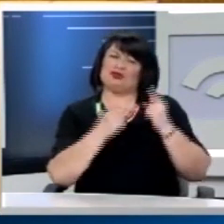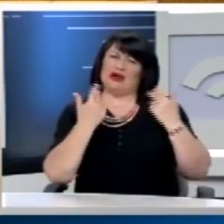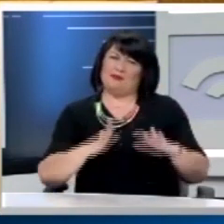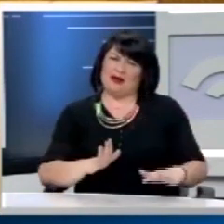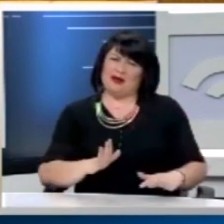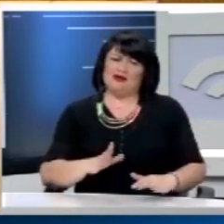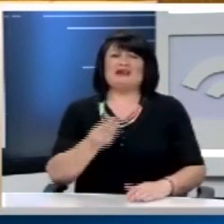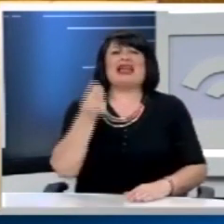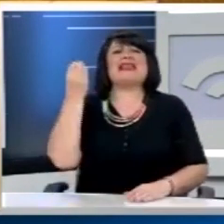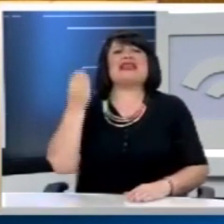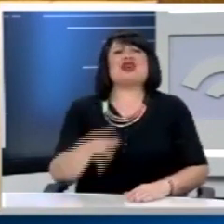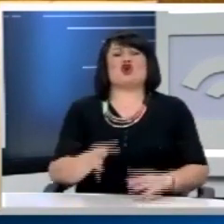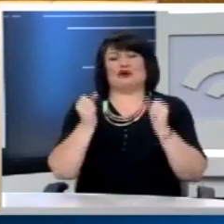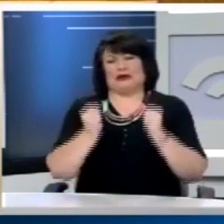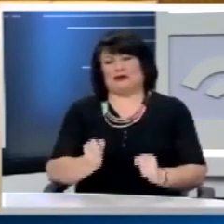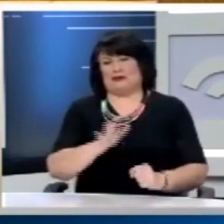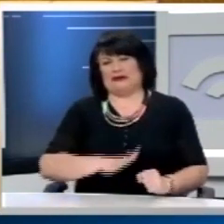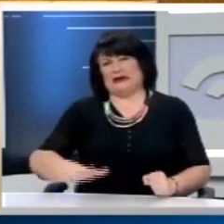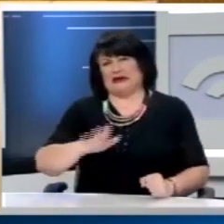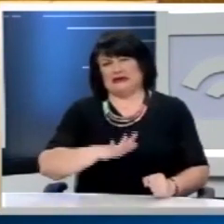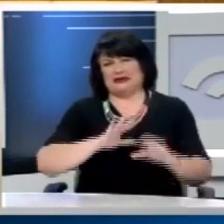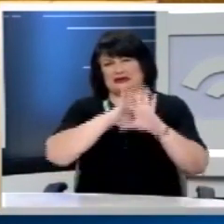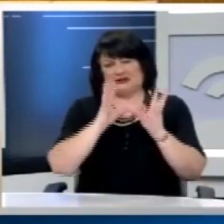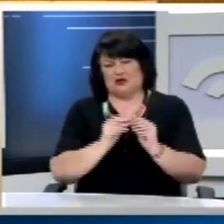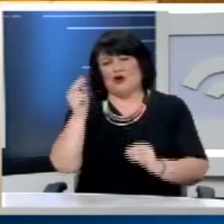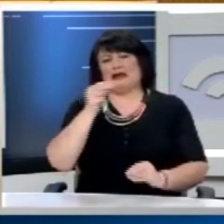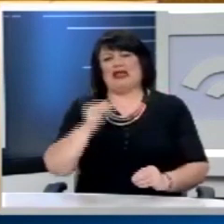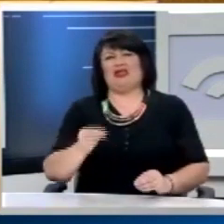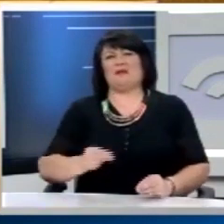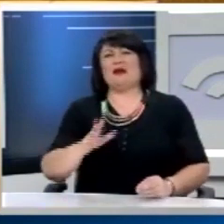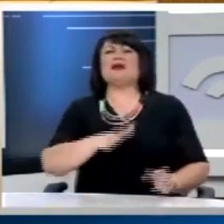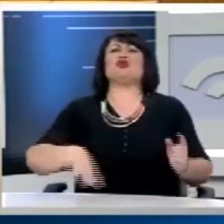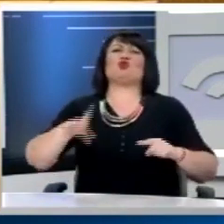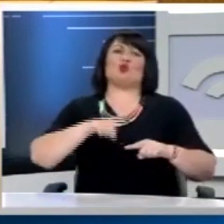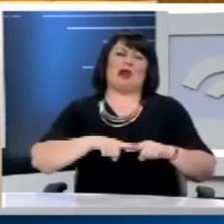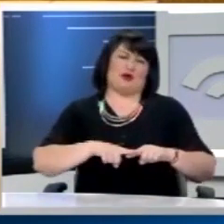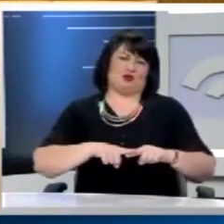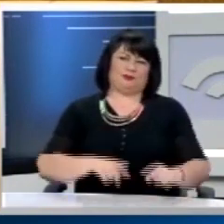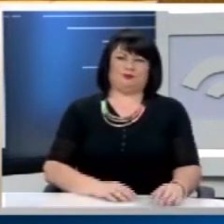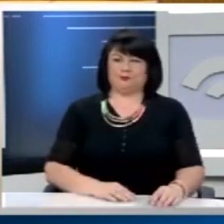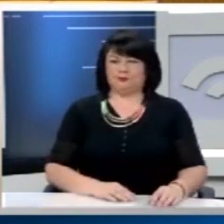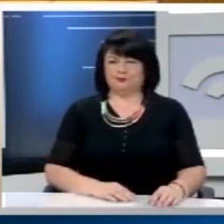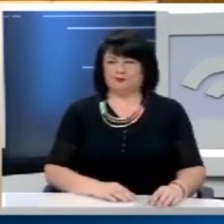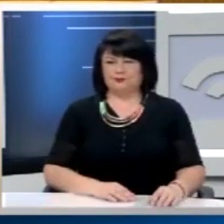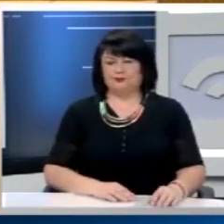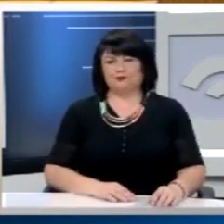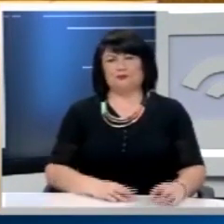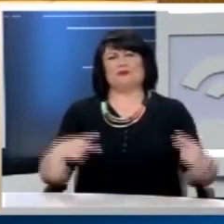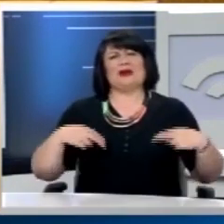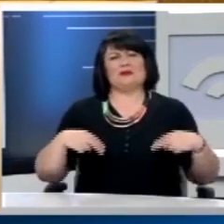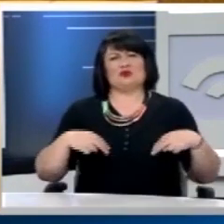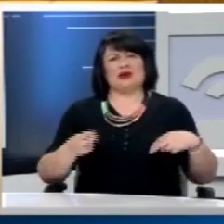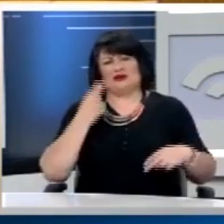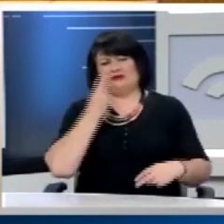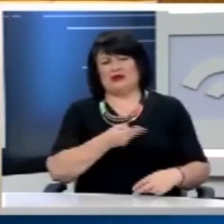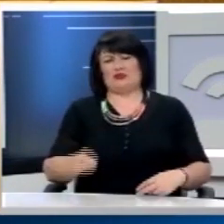θα επιδεινώσουν την κατάσταση σε όλους τους τομείς της ζωής του λαού μας. Άλλωστε, και οι υπουργοί της νέας κυβέρνησης,